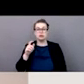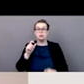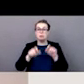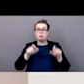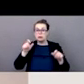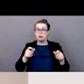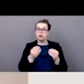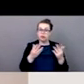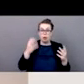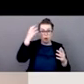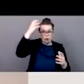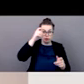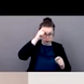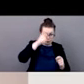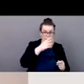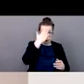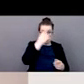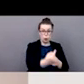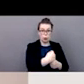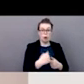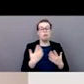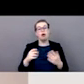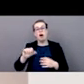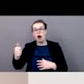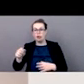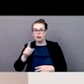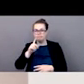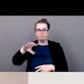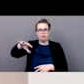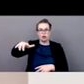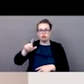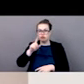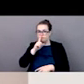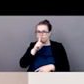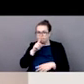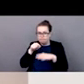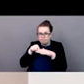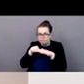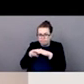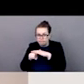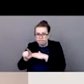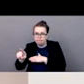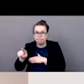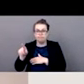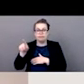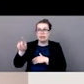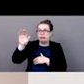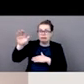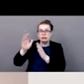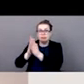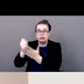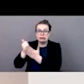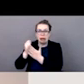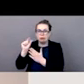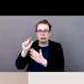irréguliers ou illégal certains d'entre vous sont assez hésitants de voir un certain soutien lors de la pandémie pourquoi parce qu'ils